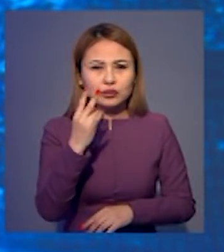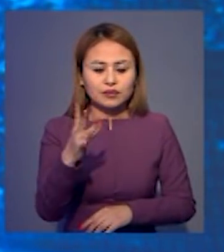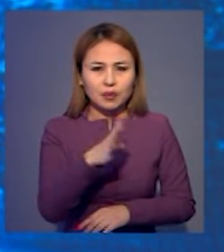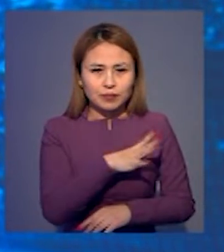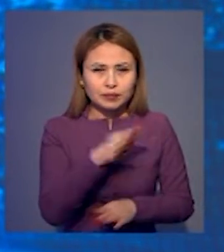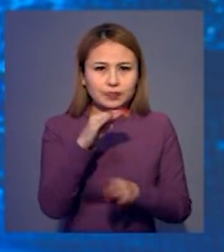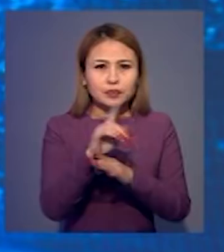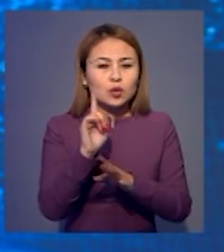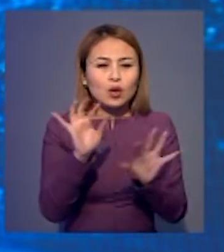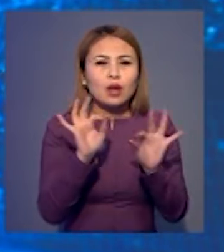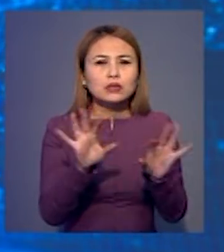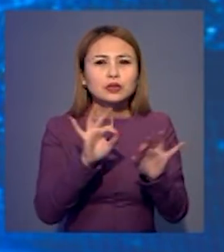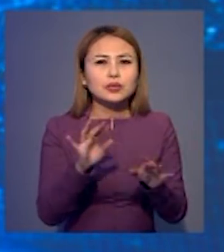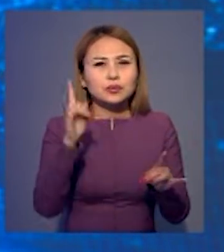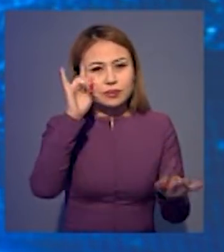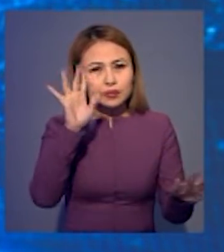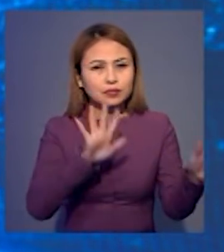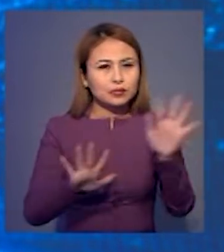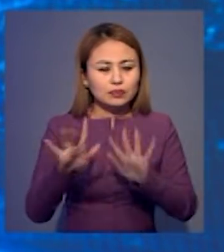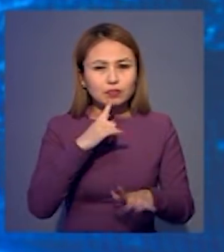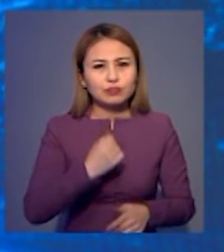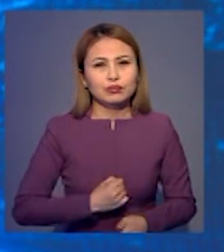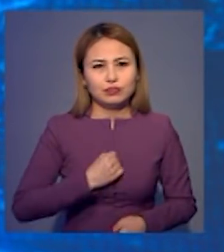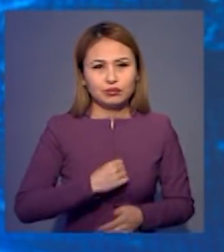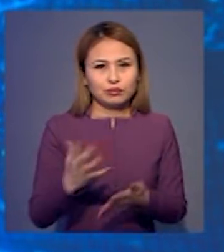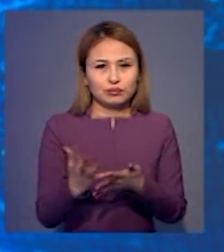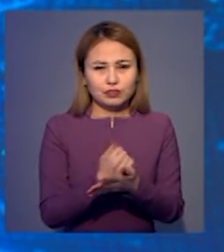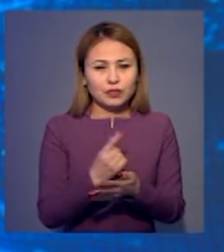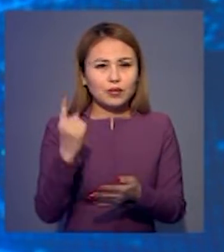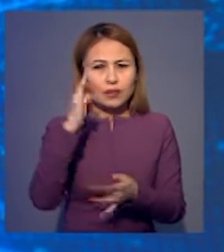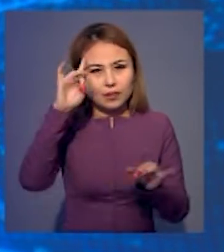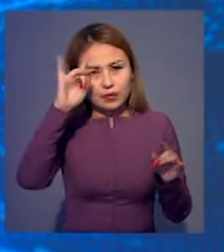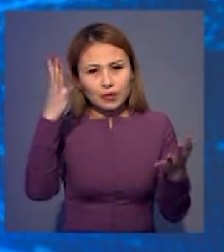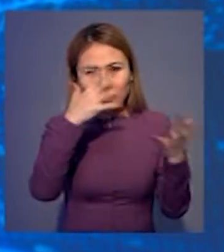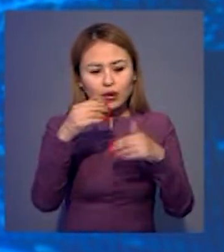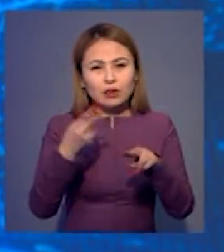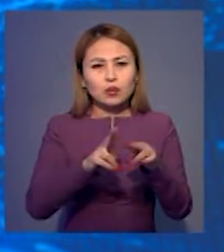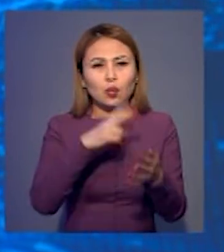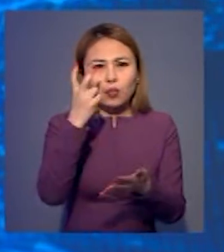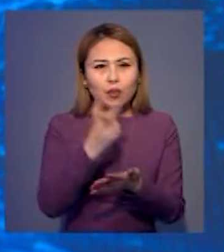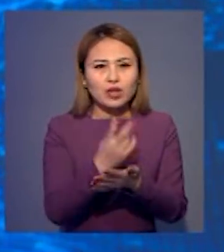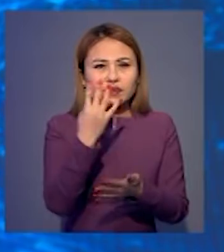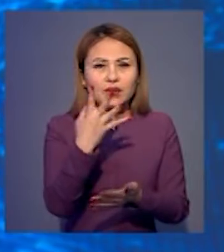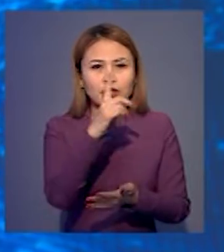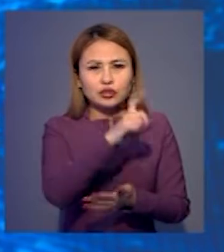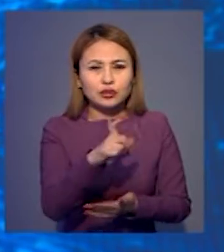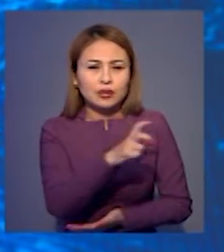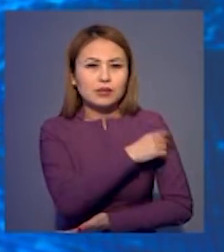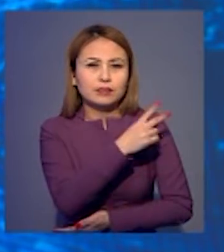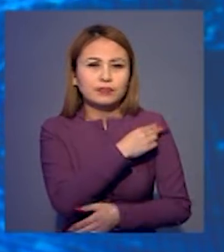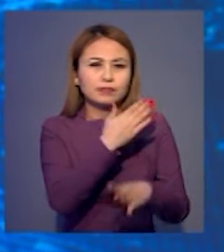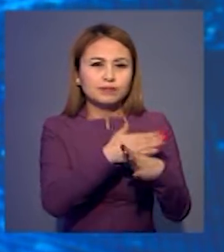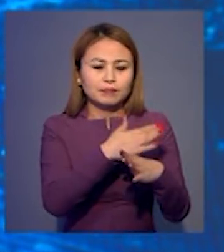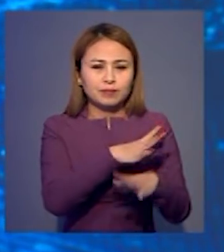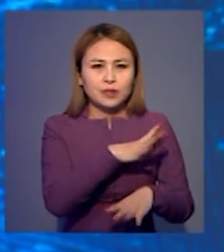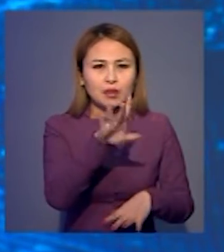мәлімдеді. Оның айтуынша бас айналу, жүрегі айну және ішінара естен тану шағымымен жалпы саны 45 адам дәрігер